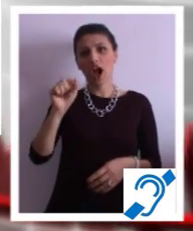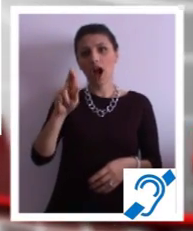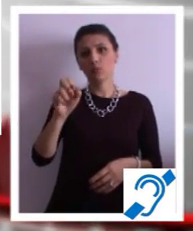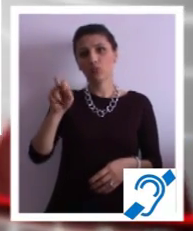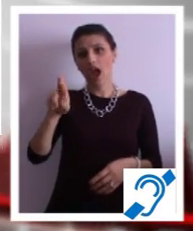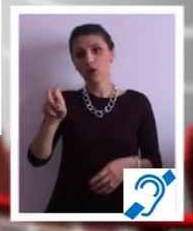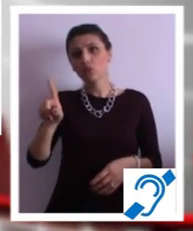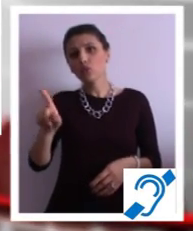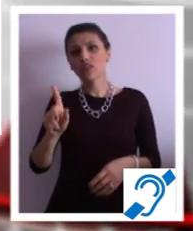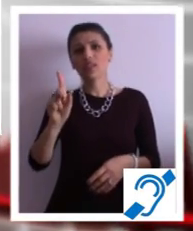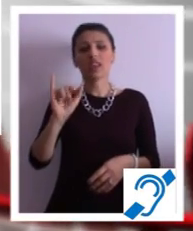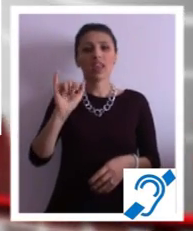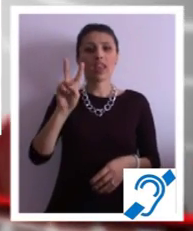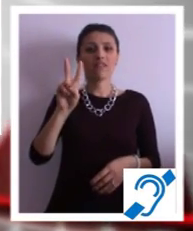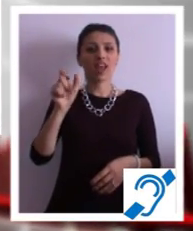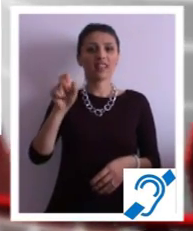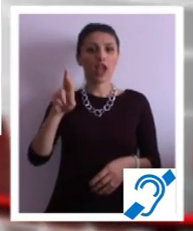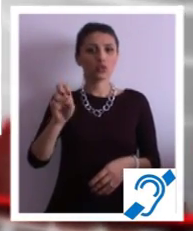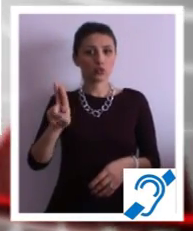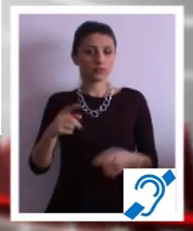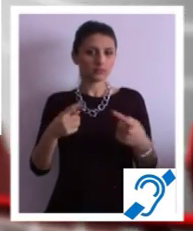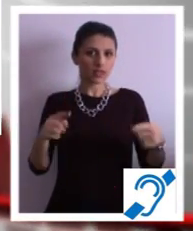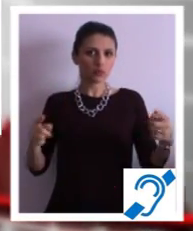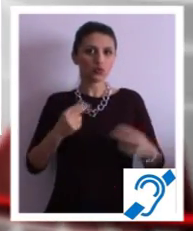Vladu, Ionescu, Iamandi și Vlădescu.